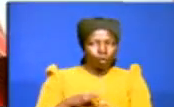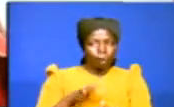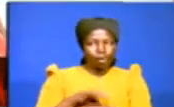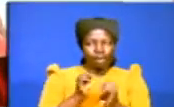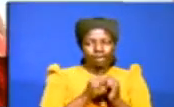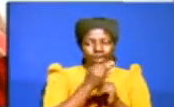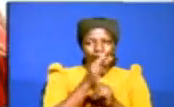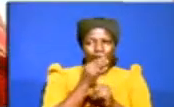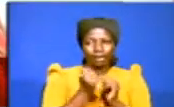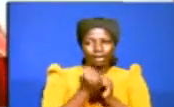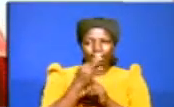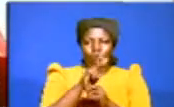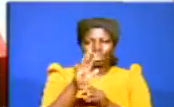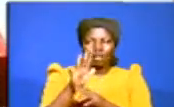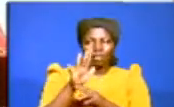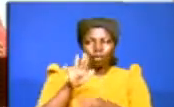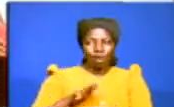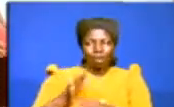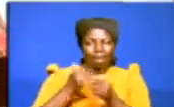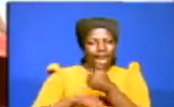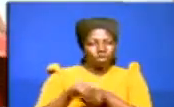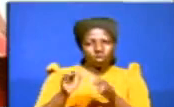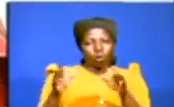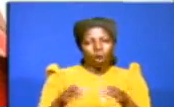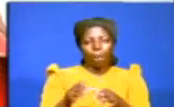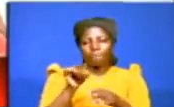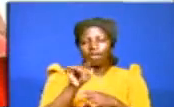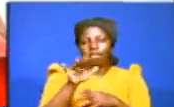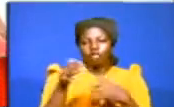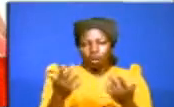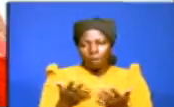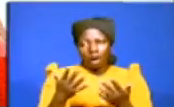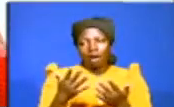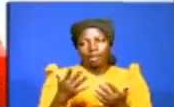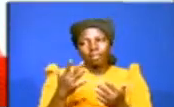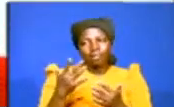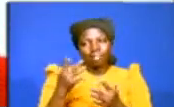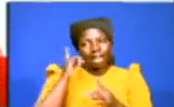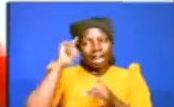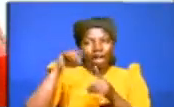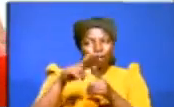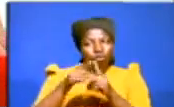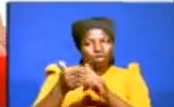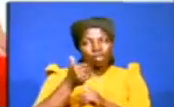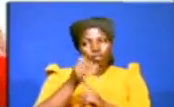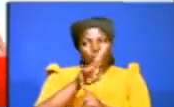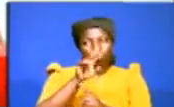na hii imetokana na kuweza kutimiza ile UN Resolution